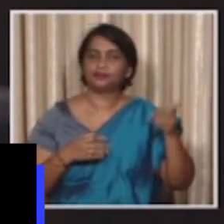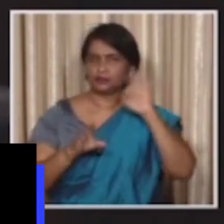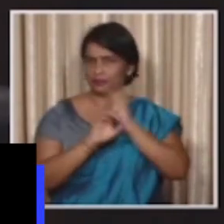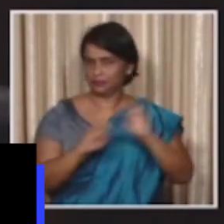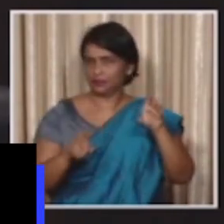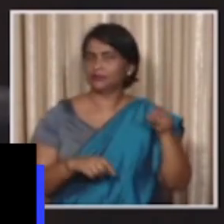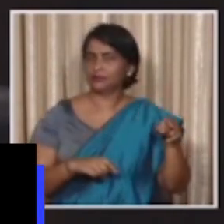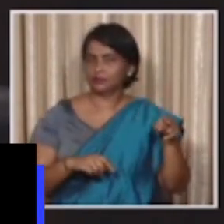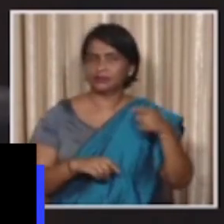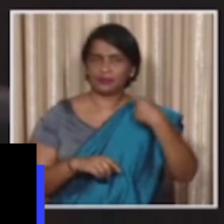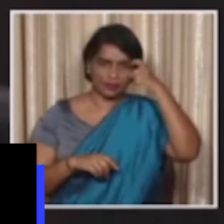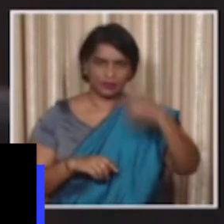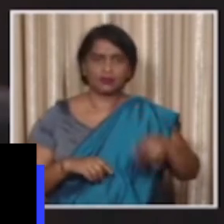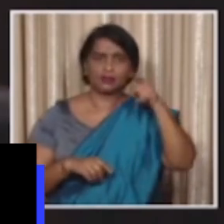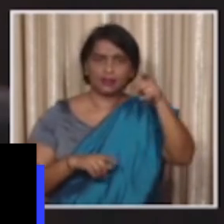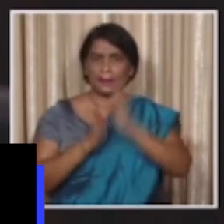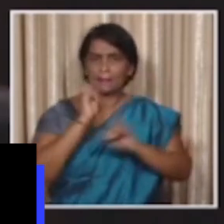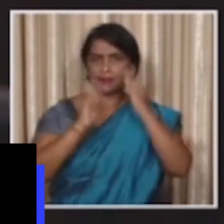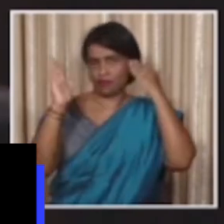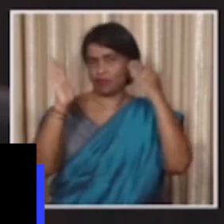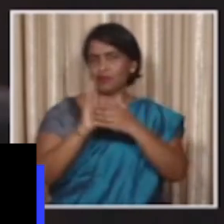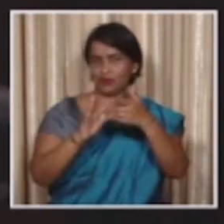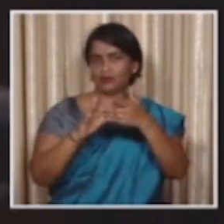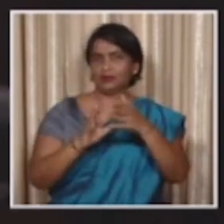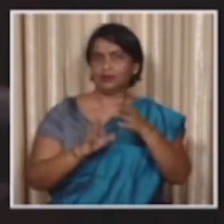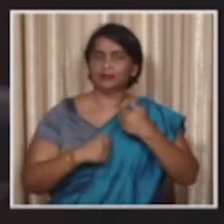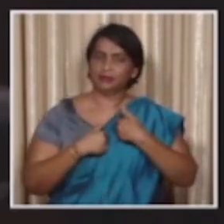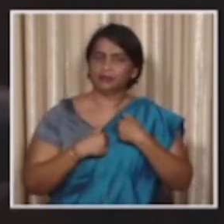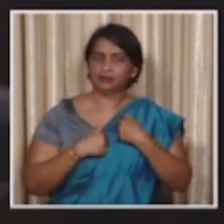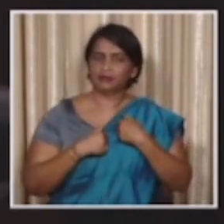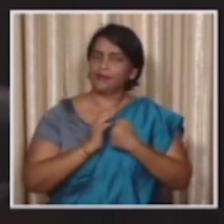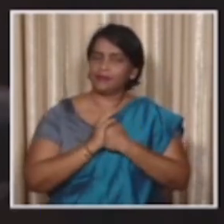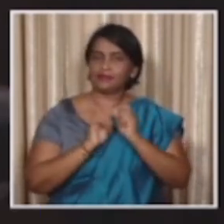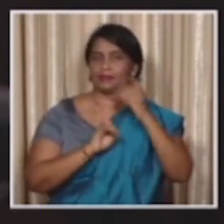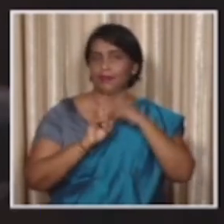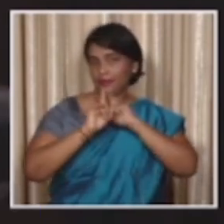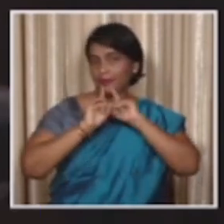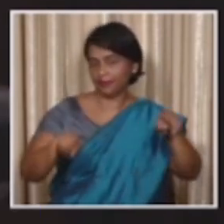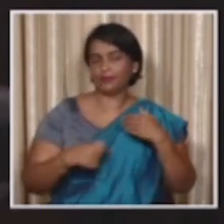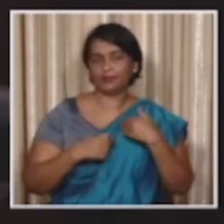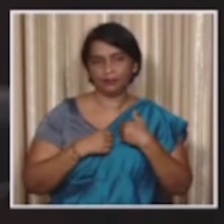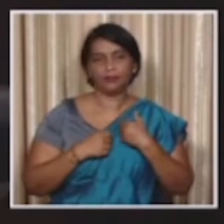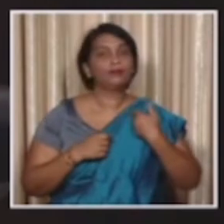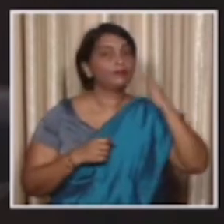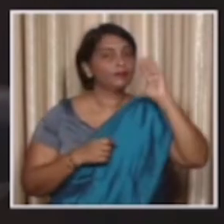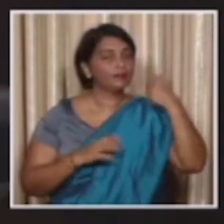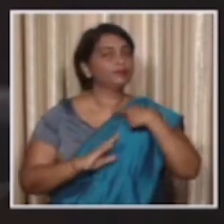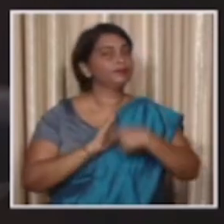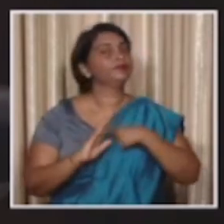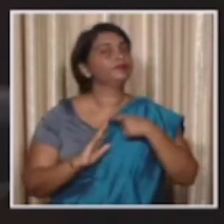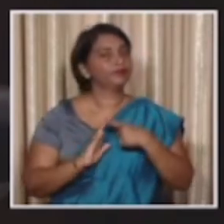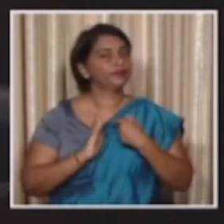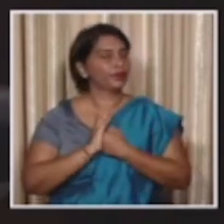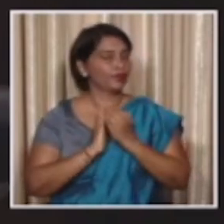ප්‍රකාශයක් දැක්කා. මේක ඔබතුමාගේ අමාත්‍යාංශයටත් අදාළ වෙන නිසා මම ගරු සභාවට ඉදිරිපත් කරන්නම්. විශේෂයෙන්ම අපේ රටේ